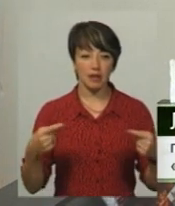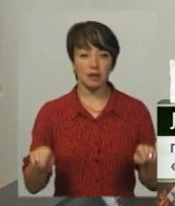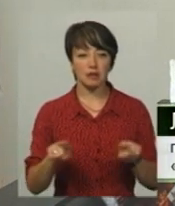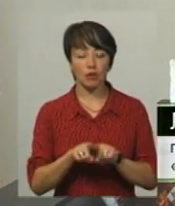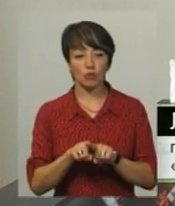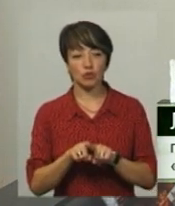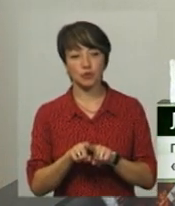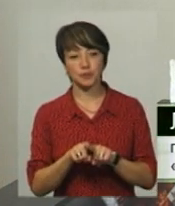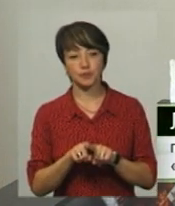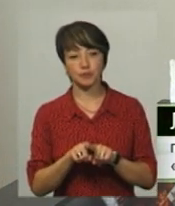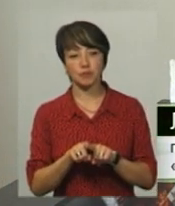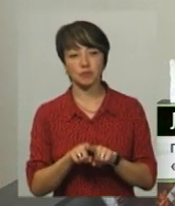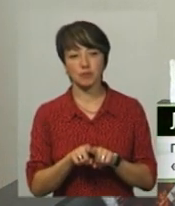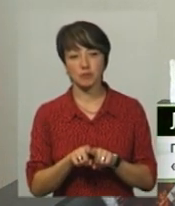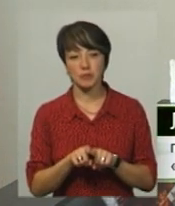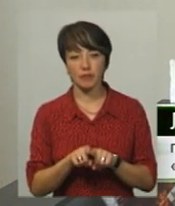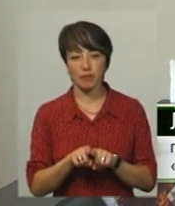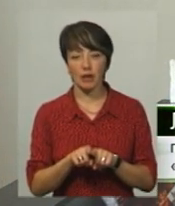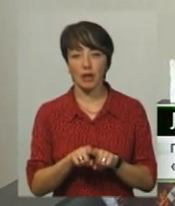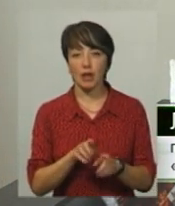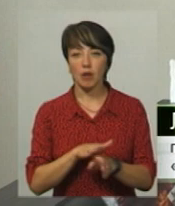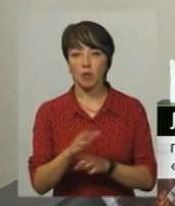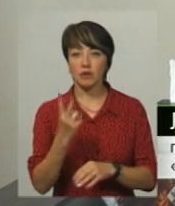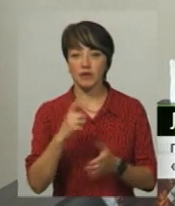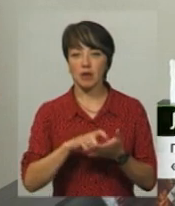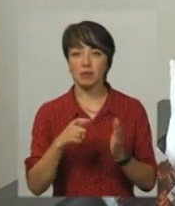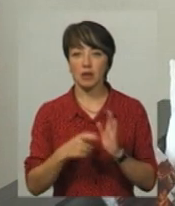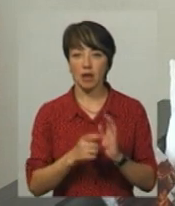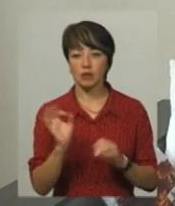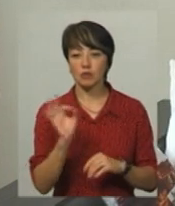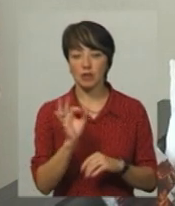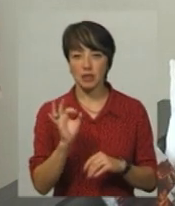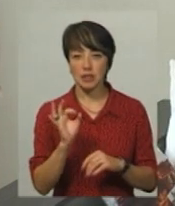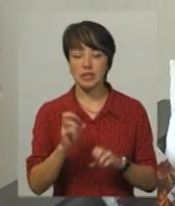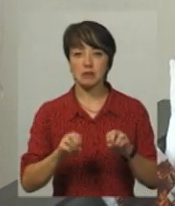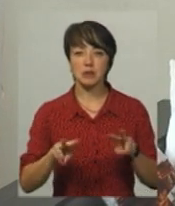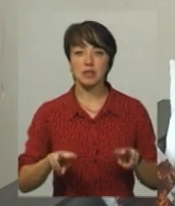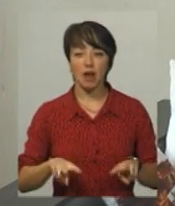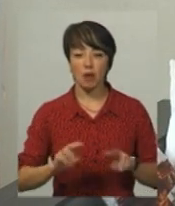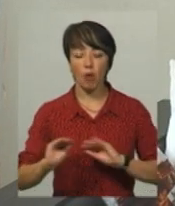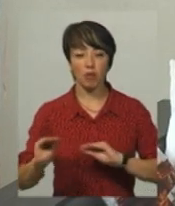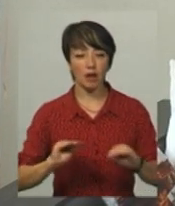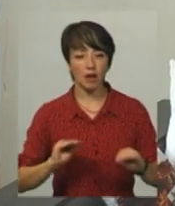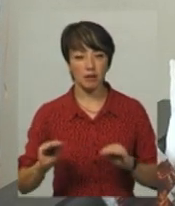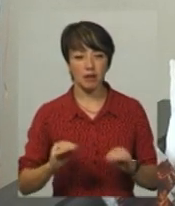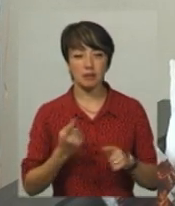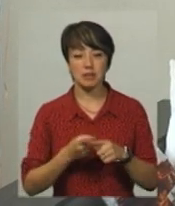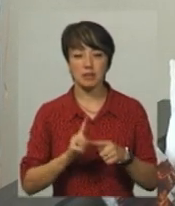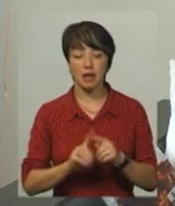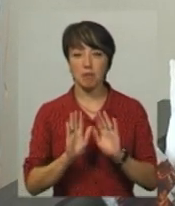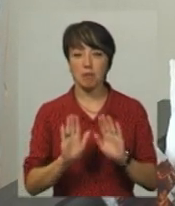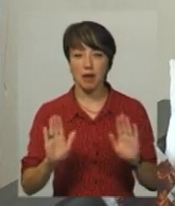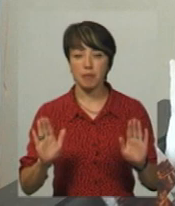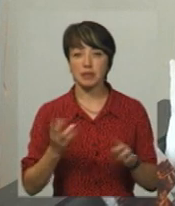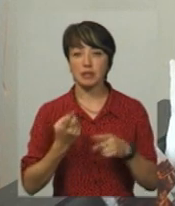також наповнити цих 2 кімнати і санвузол спеціальним обладнанням, тобто це і меблі,